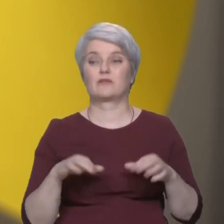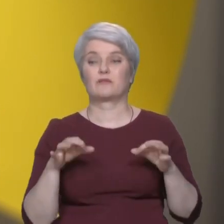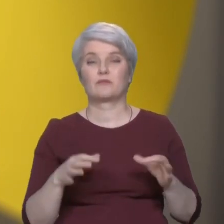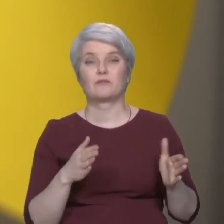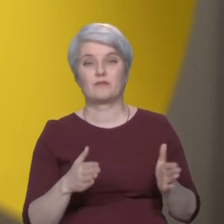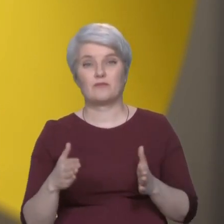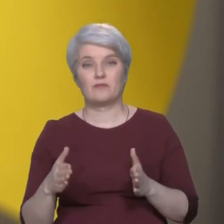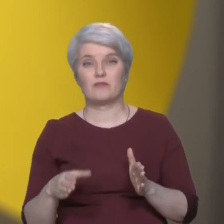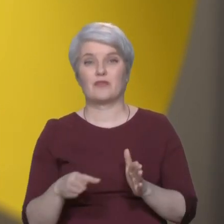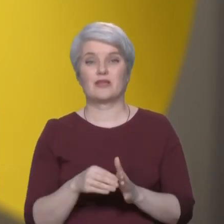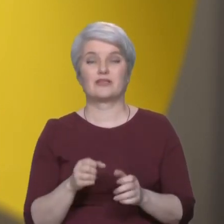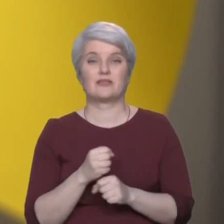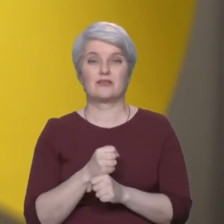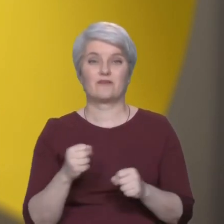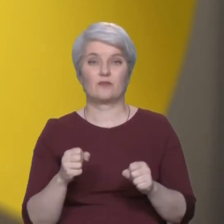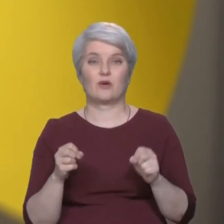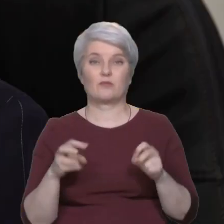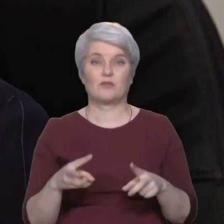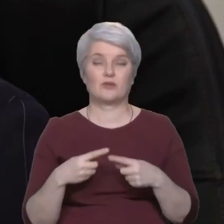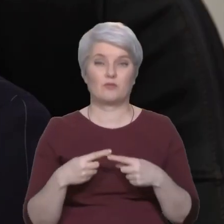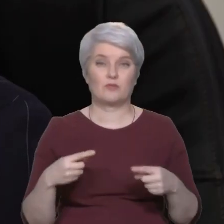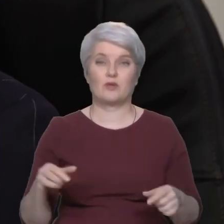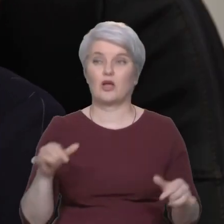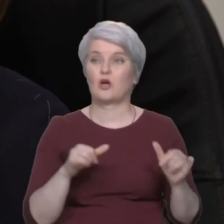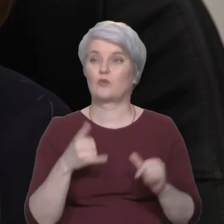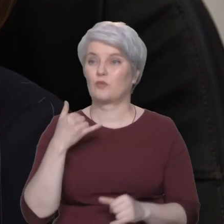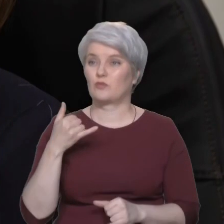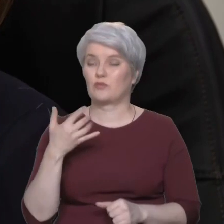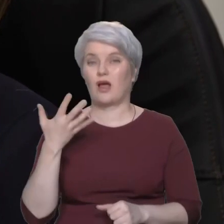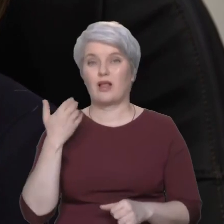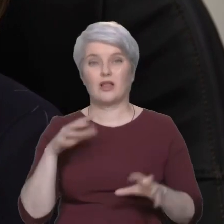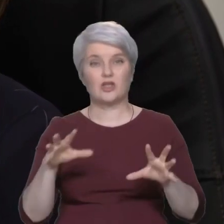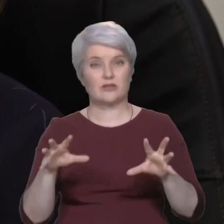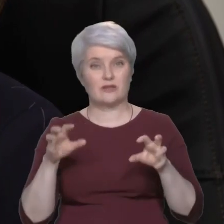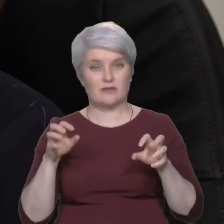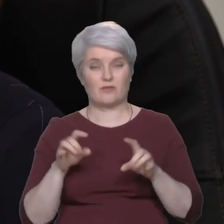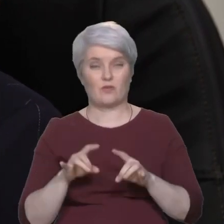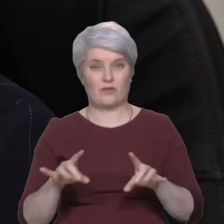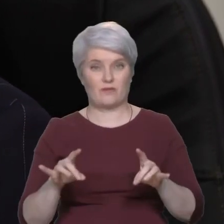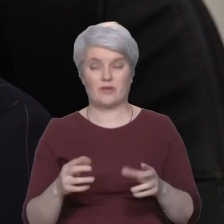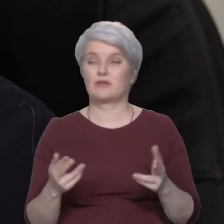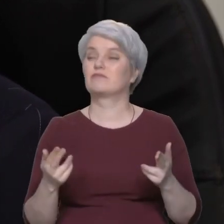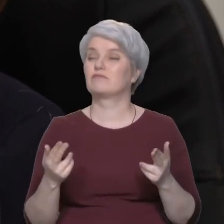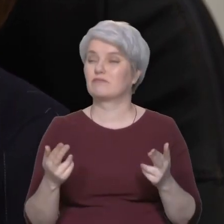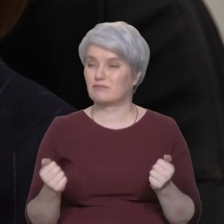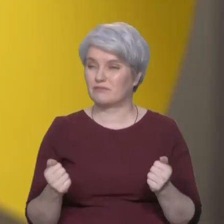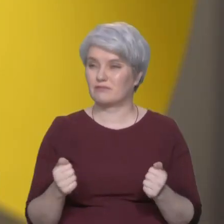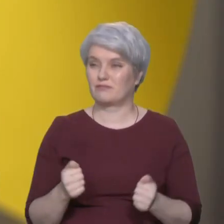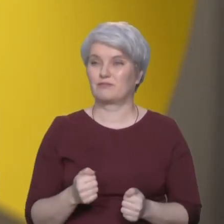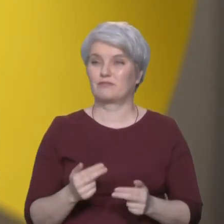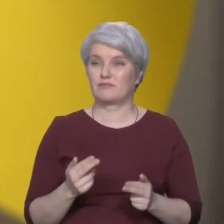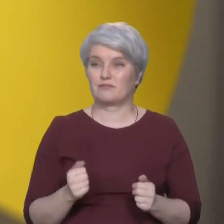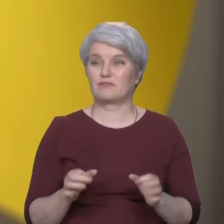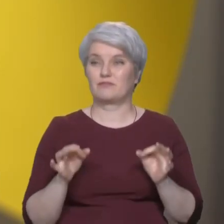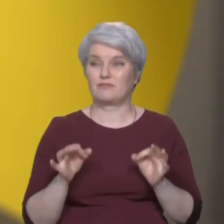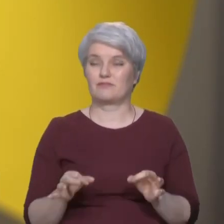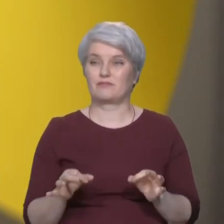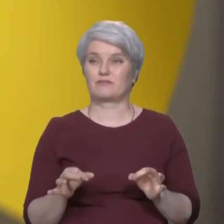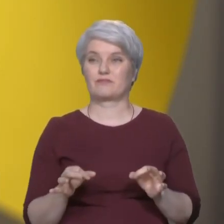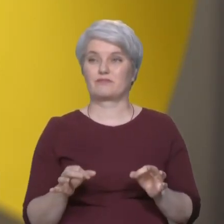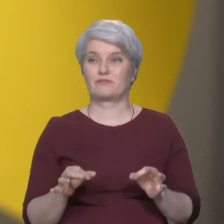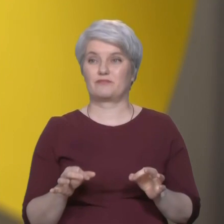з вибухонебезпечним предметом? Куди телефонувати? Легше засвоюють інформацію в присутності пса-патрона. Так, абсолютно. Тому